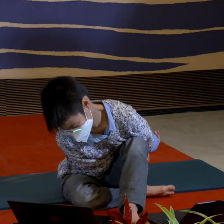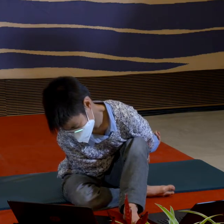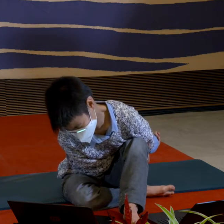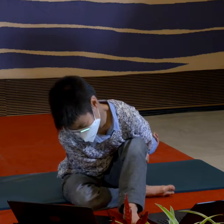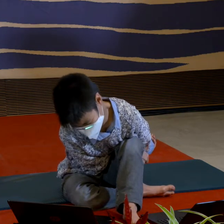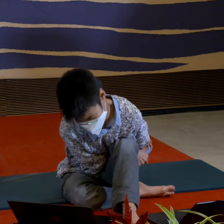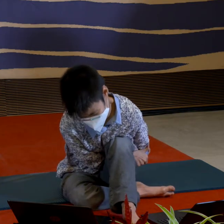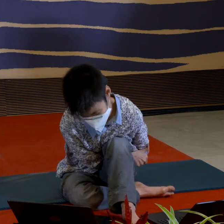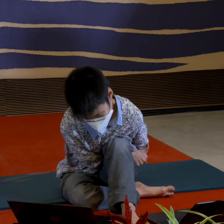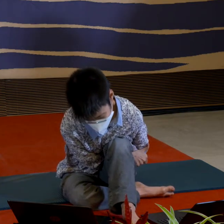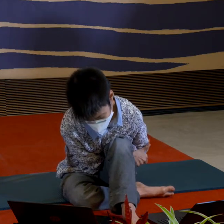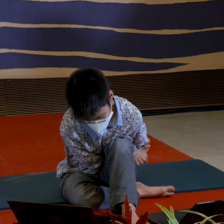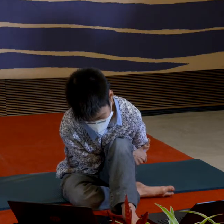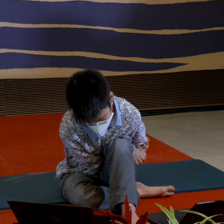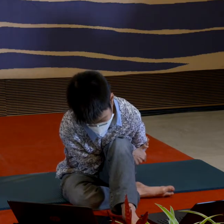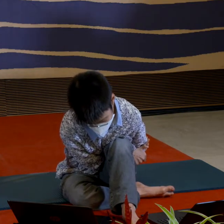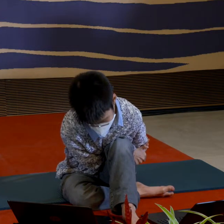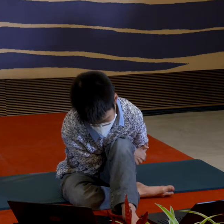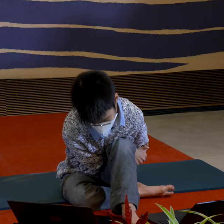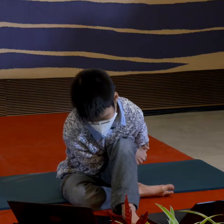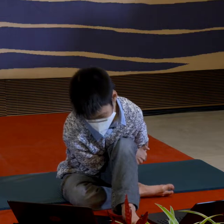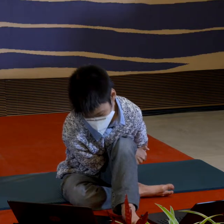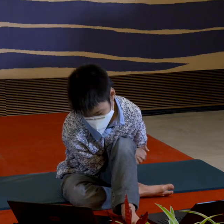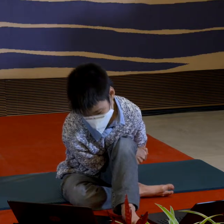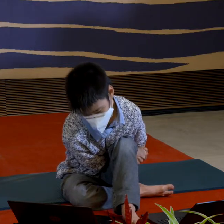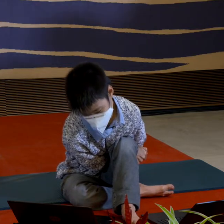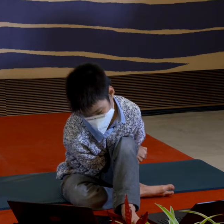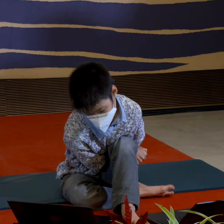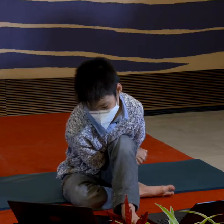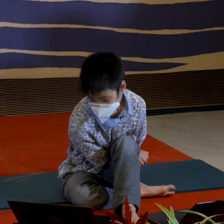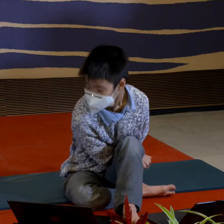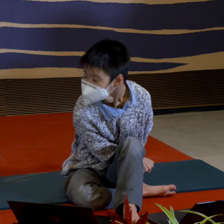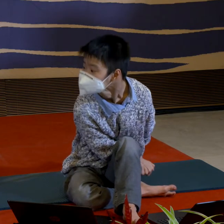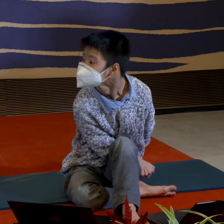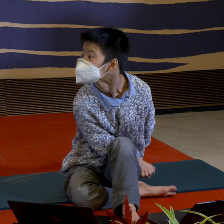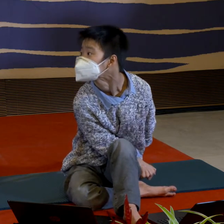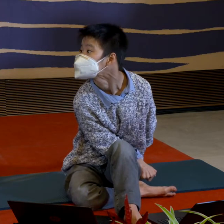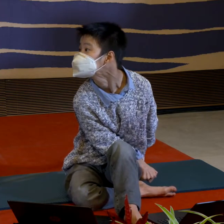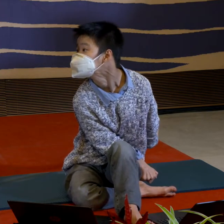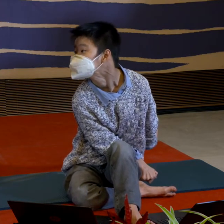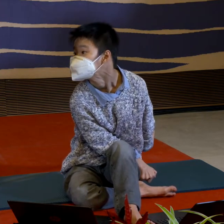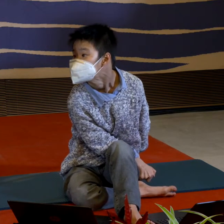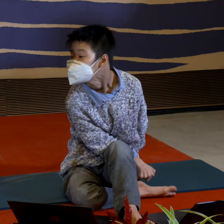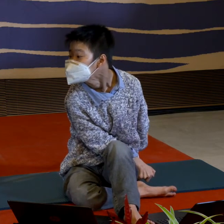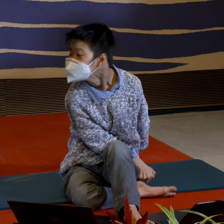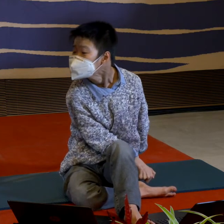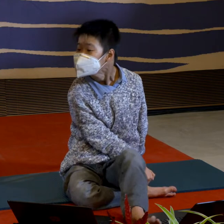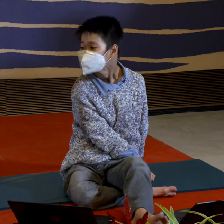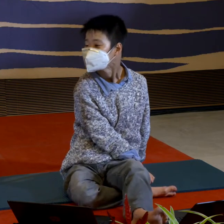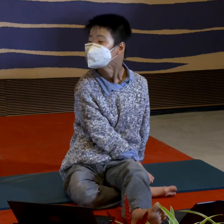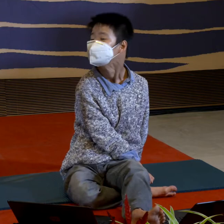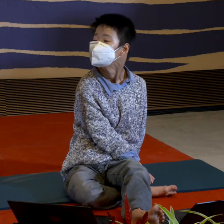de Raymond Dogg. J'ai encore mieux compris les potentialités de mon corps devant les performances du collectif Sins